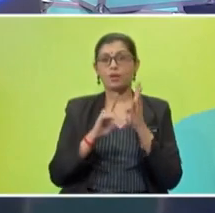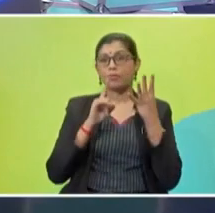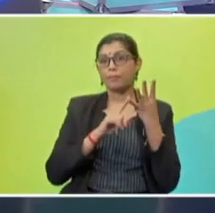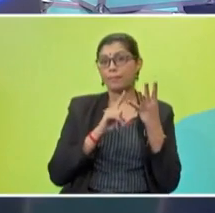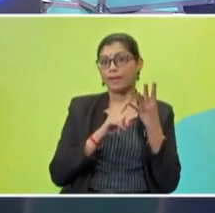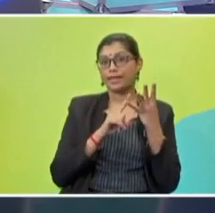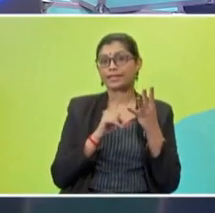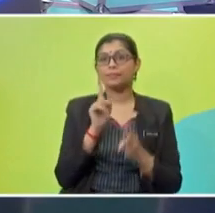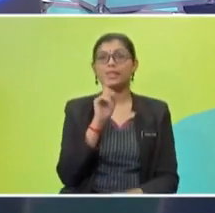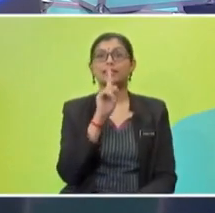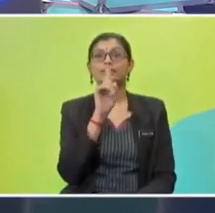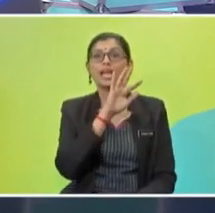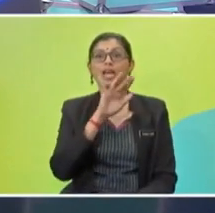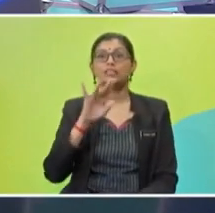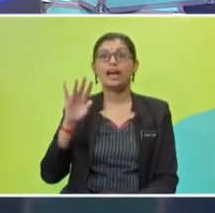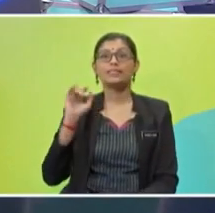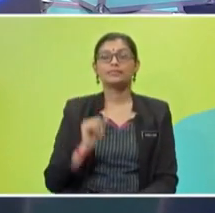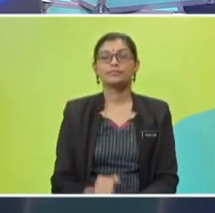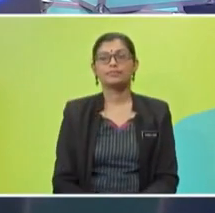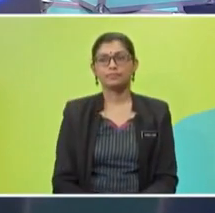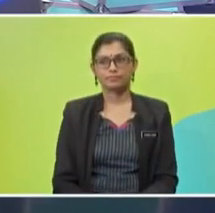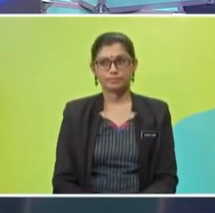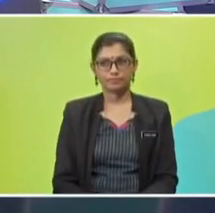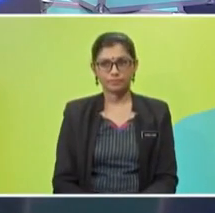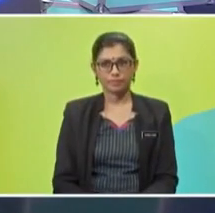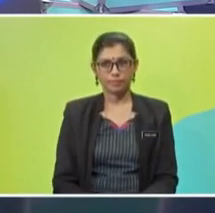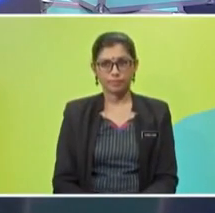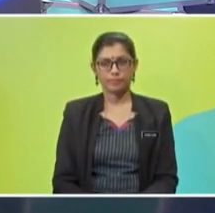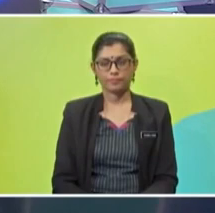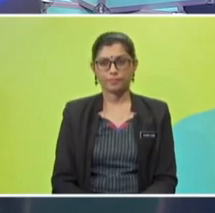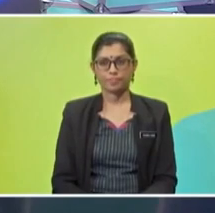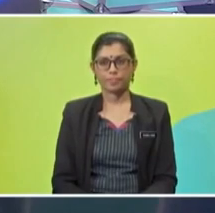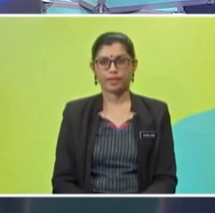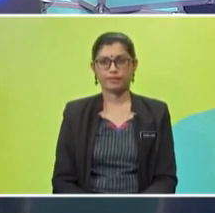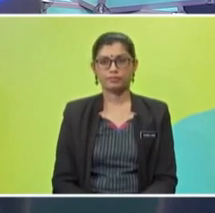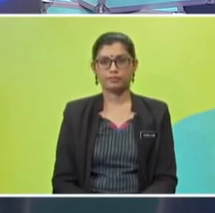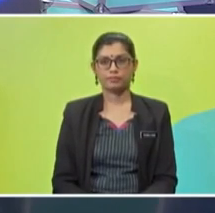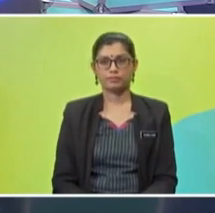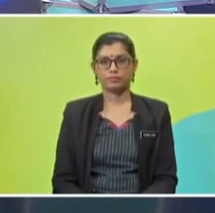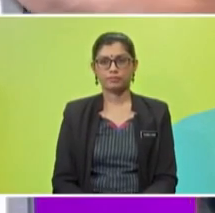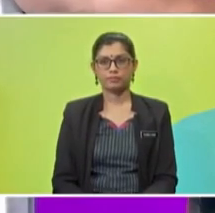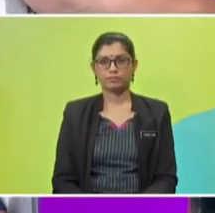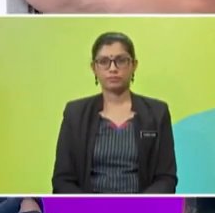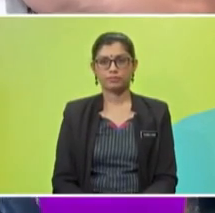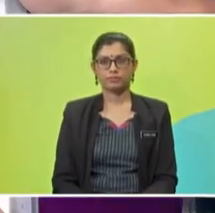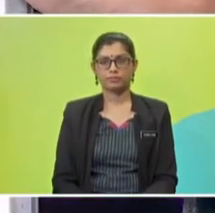perkataanku the dia nih oke bye kuda-kuda kalau tadi